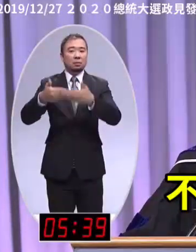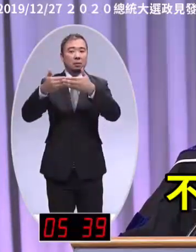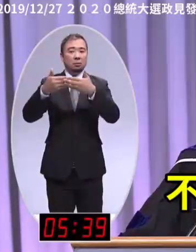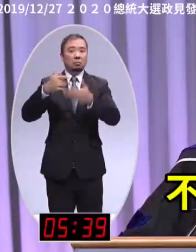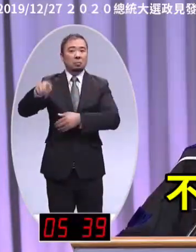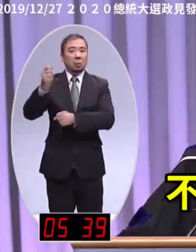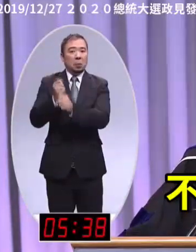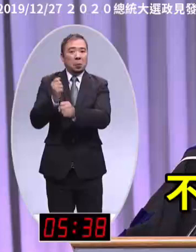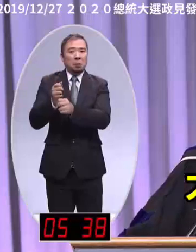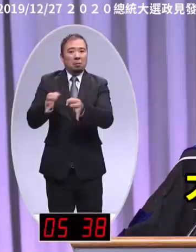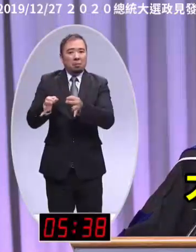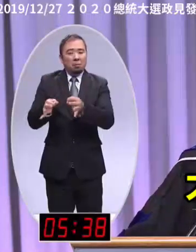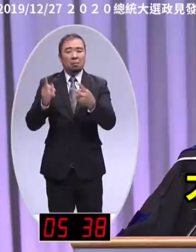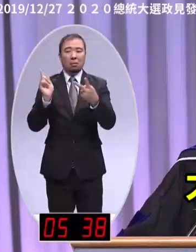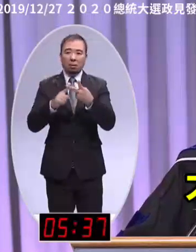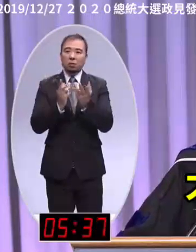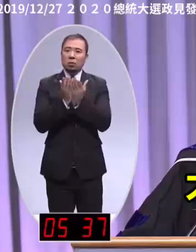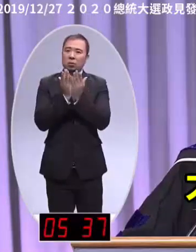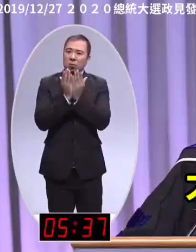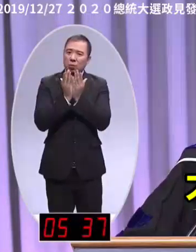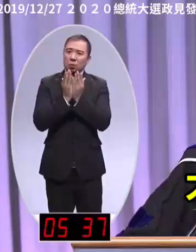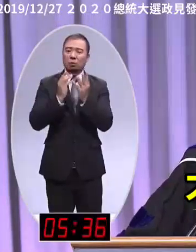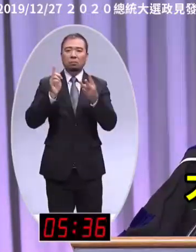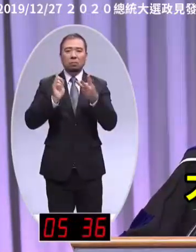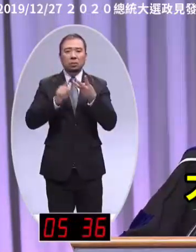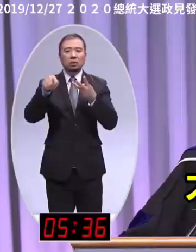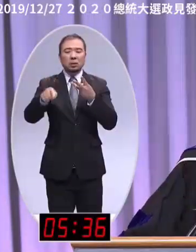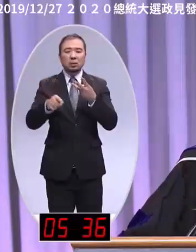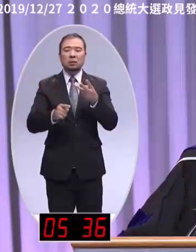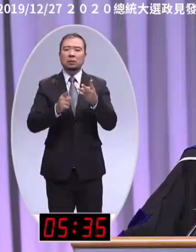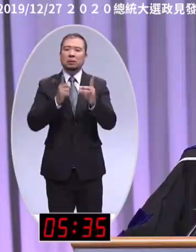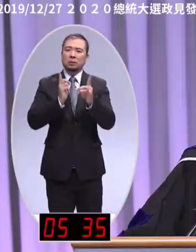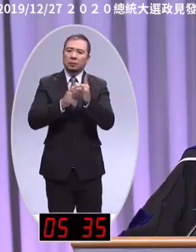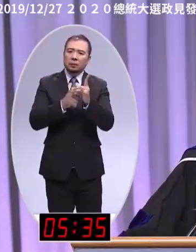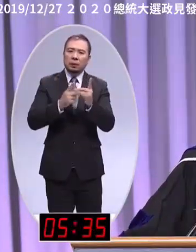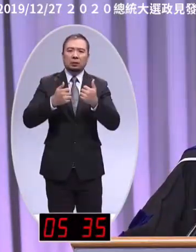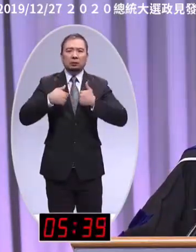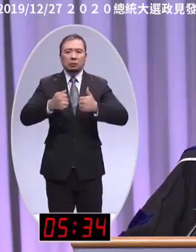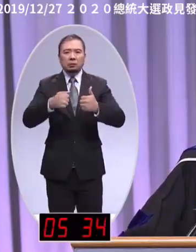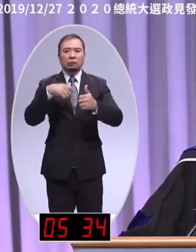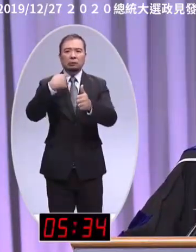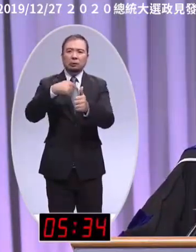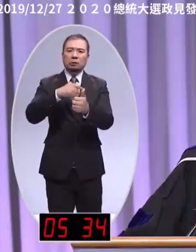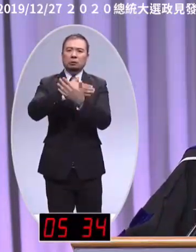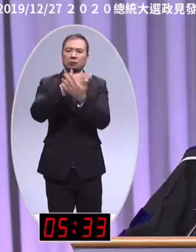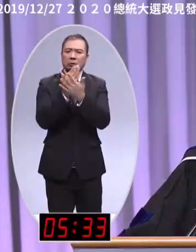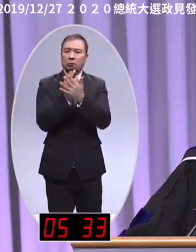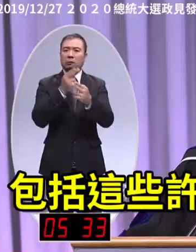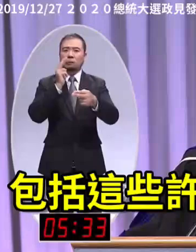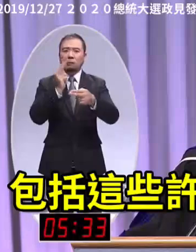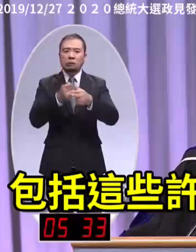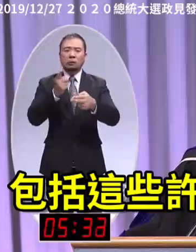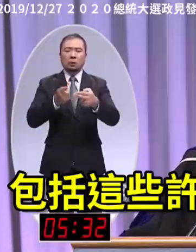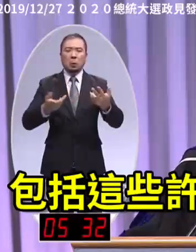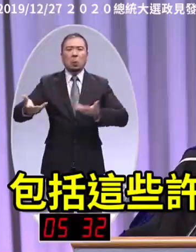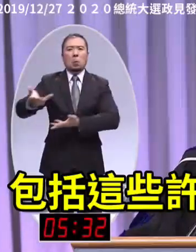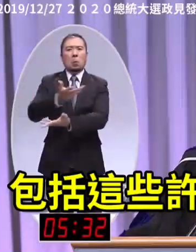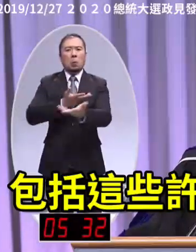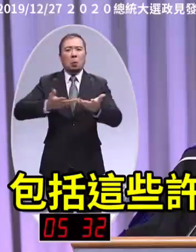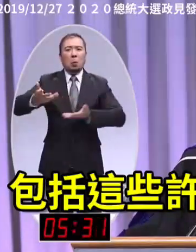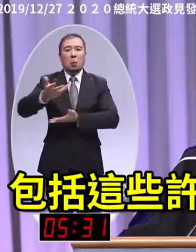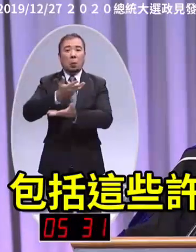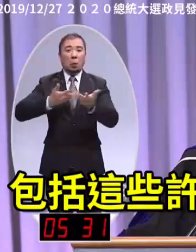是在那边留学的，不管是宗教团体的，所有的这些来往，包